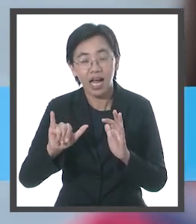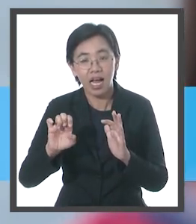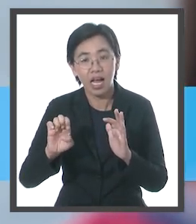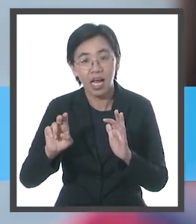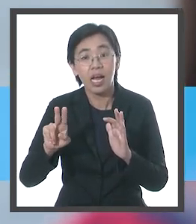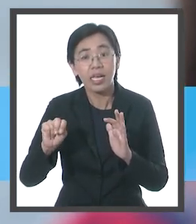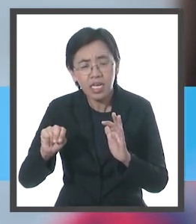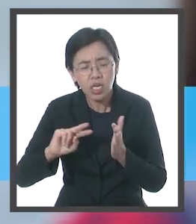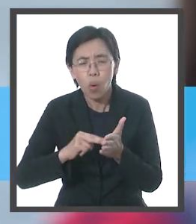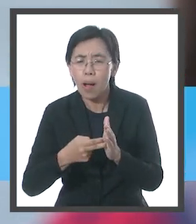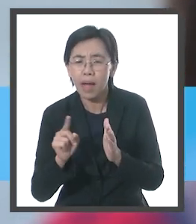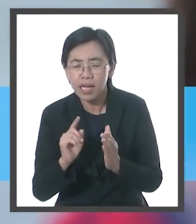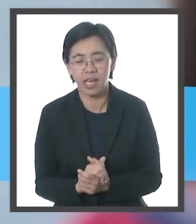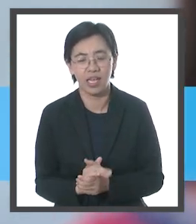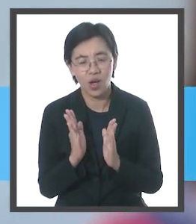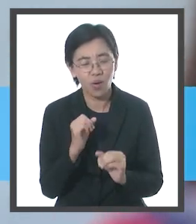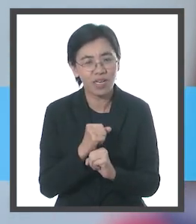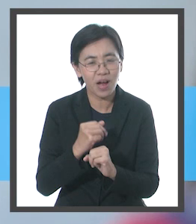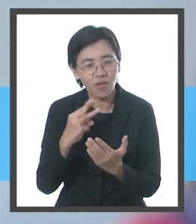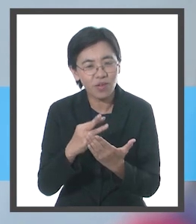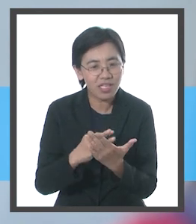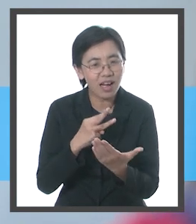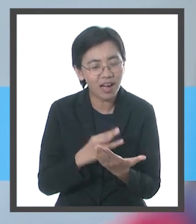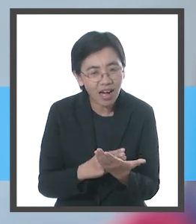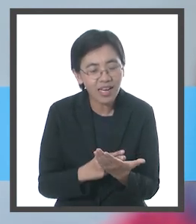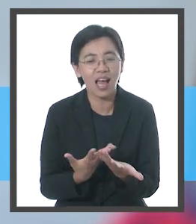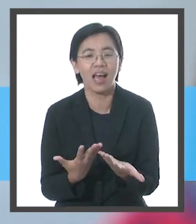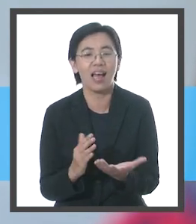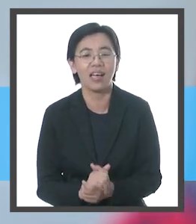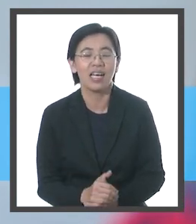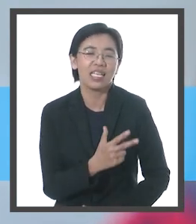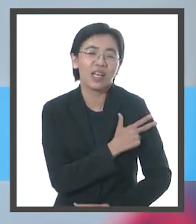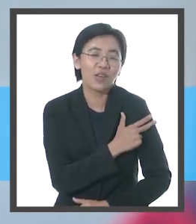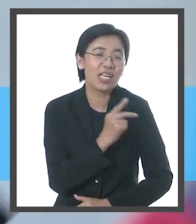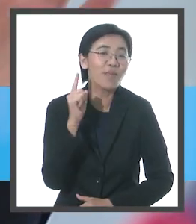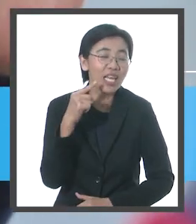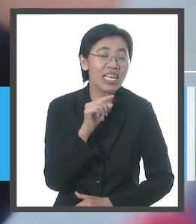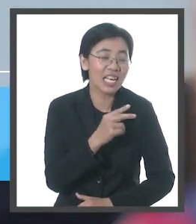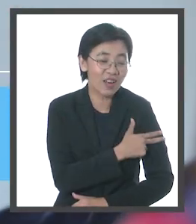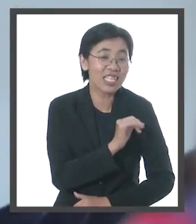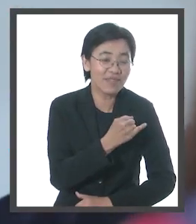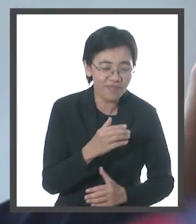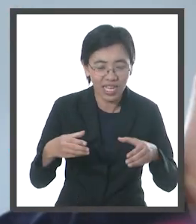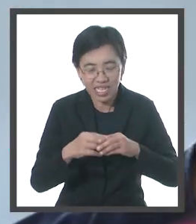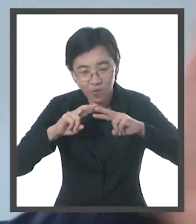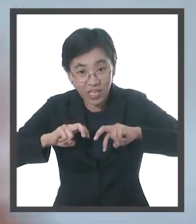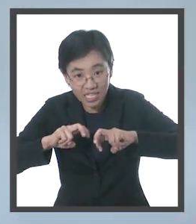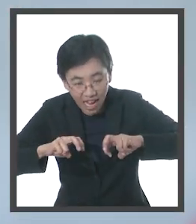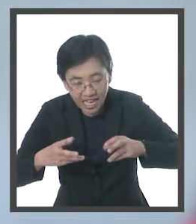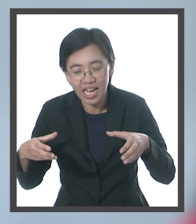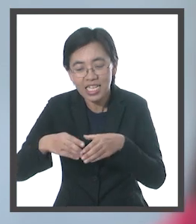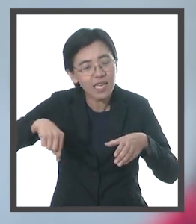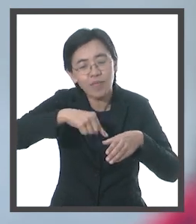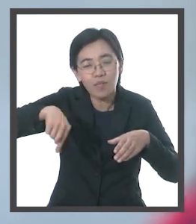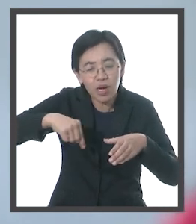ศัพท์ที่นักวิชาการทั้งดร.สิริกาเองทั้งทีมนักวิจัยเองในทีมของพวกเ